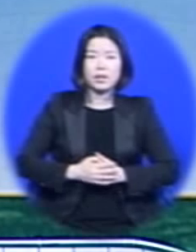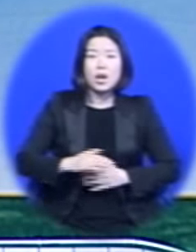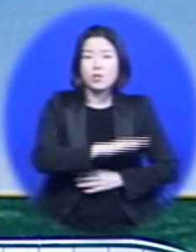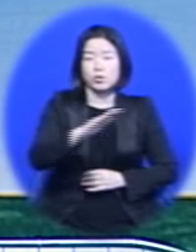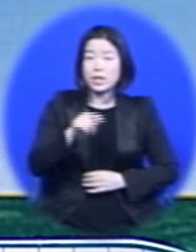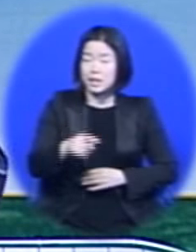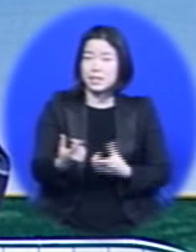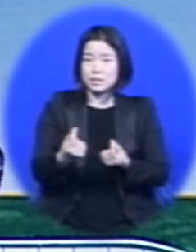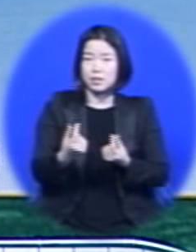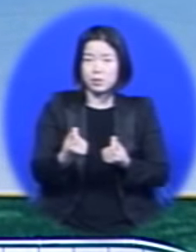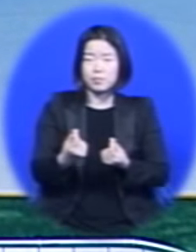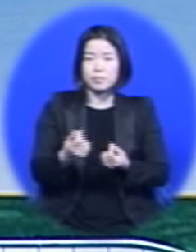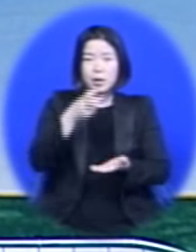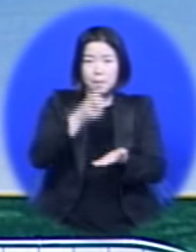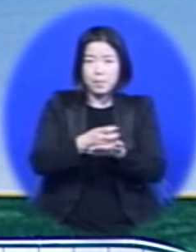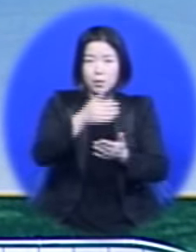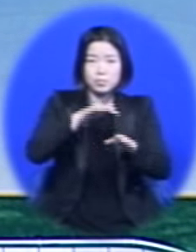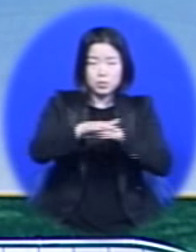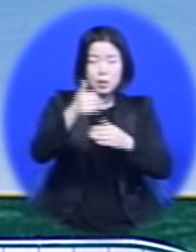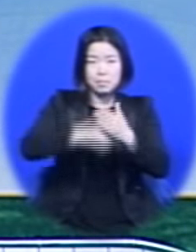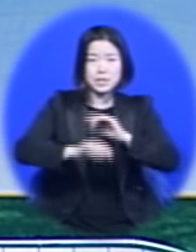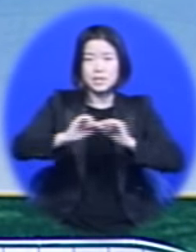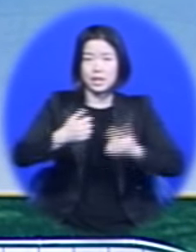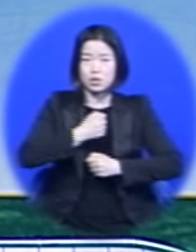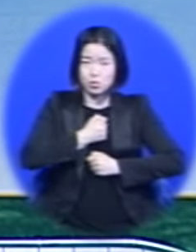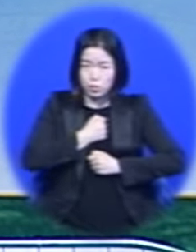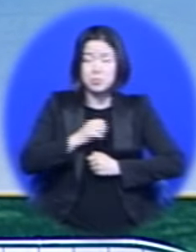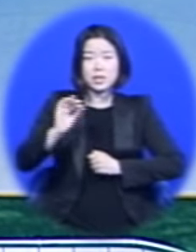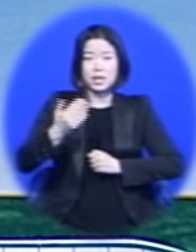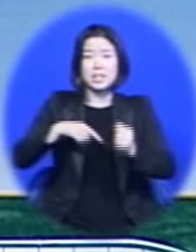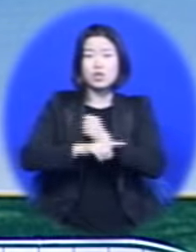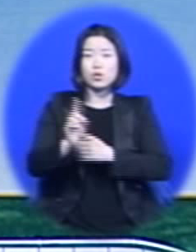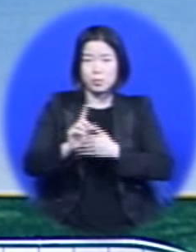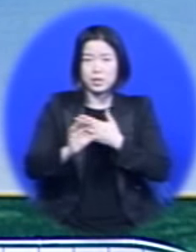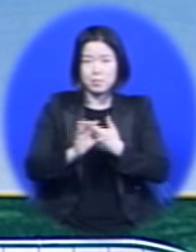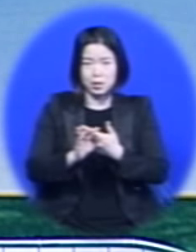우리가 이처럼 율법주의에 빠지지 않도록 조심해야 되는 이유 중에 하나는